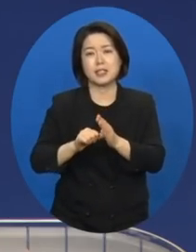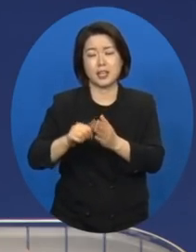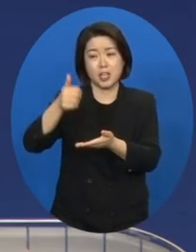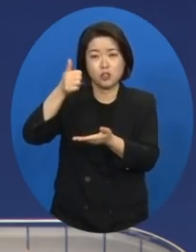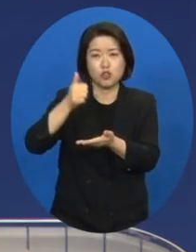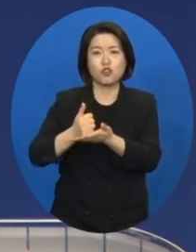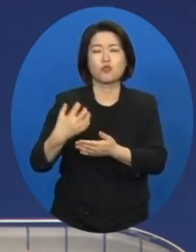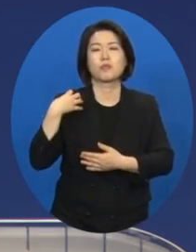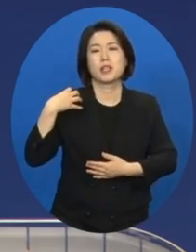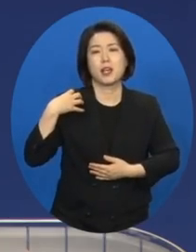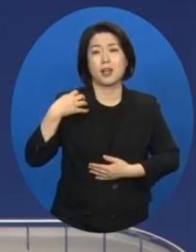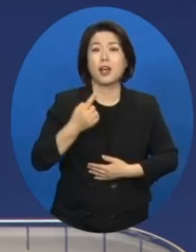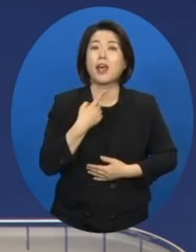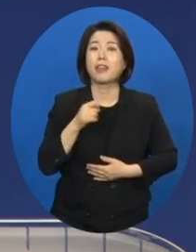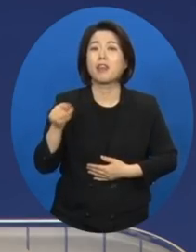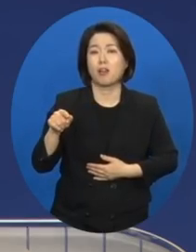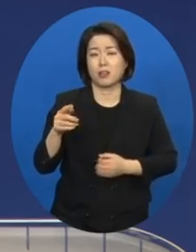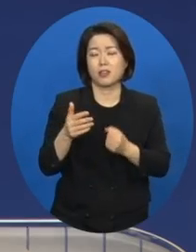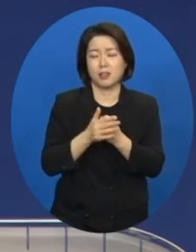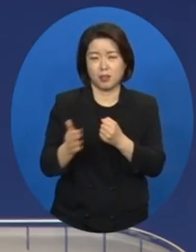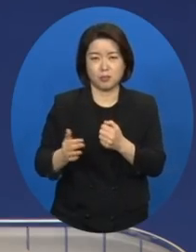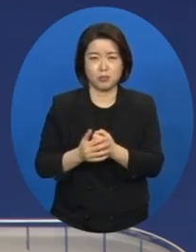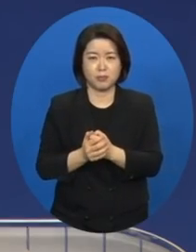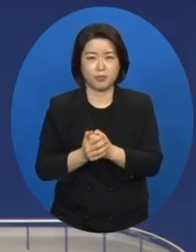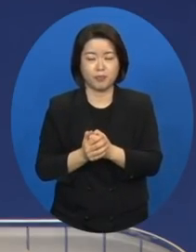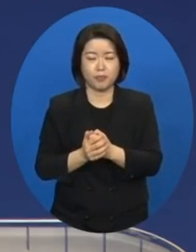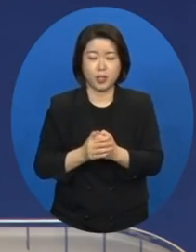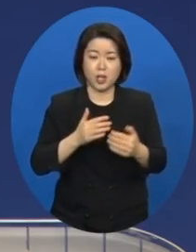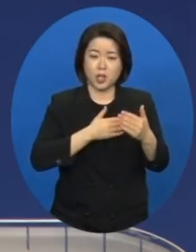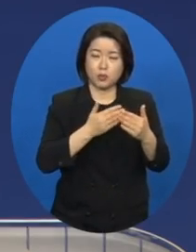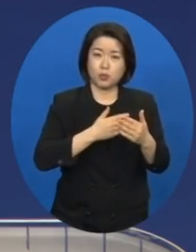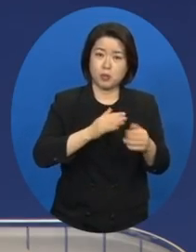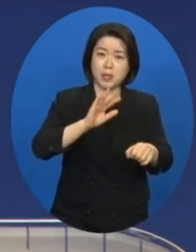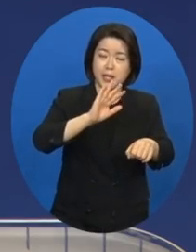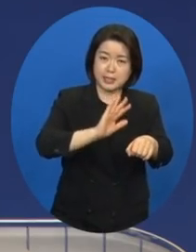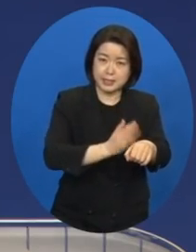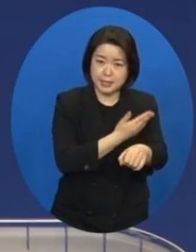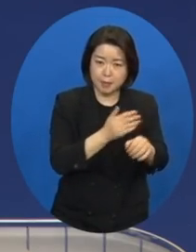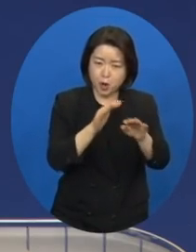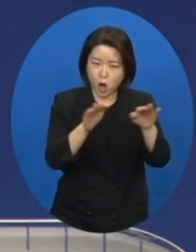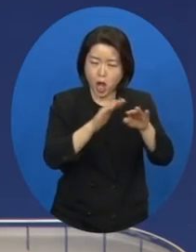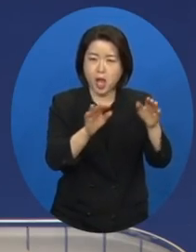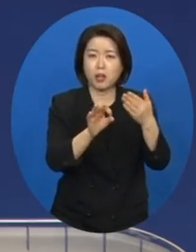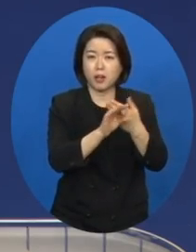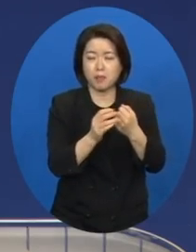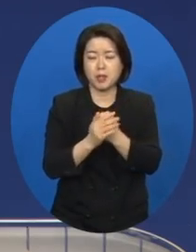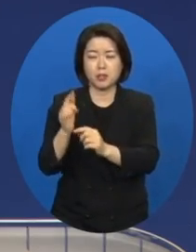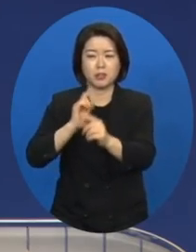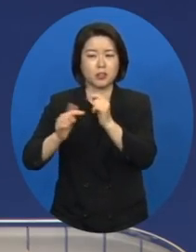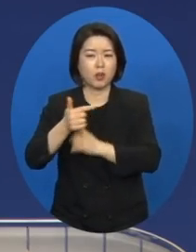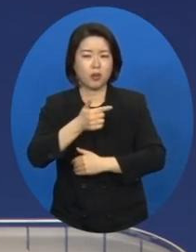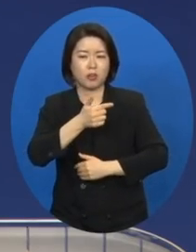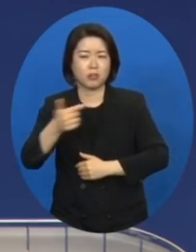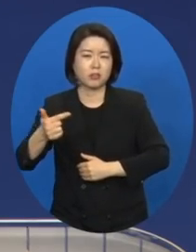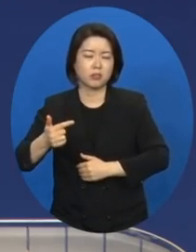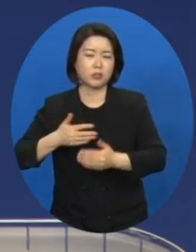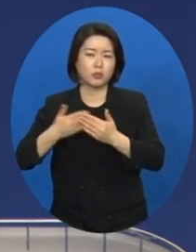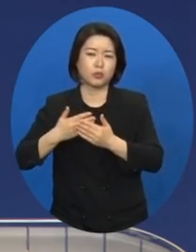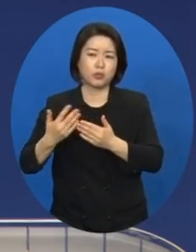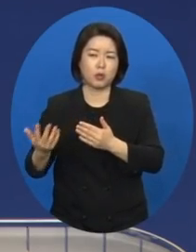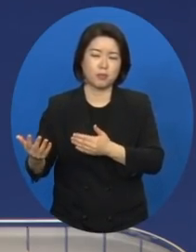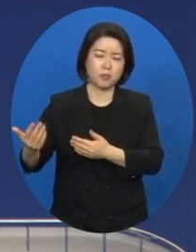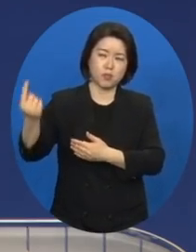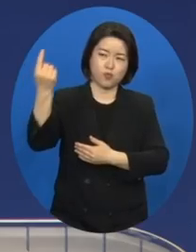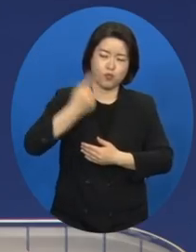있었던 것이죠. 우리가 두려움을 잘못 대처하면 그 두려움은 더 큰 두려움으로 우리 인생을